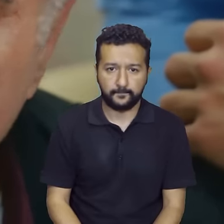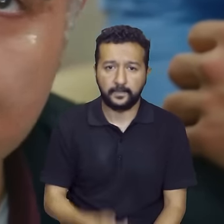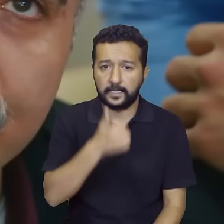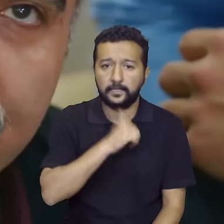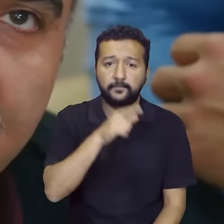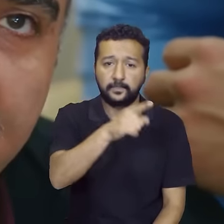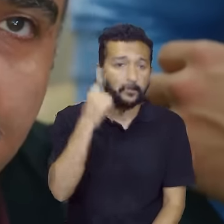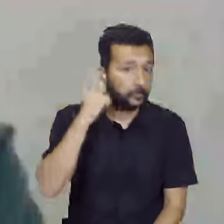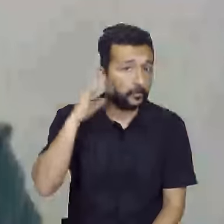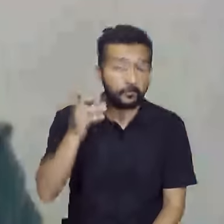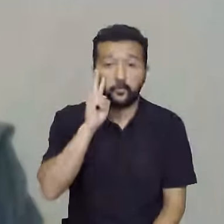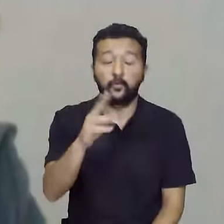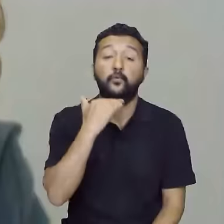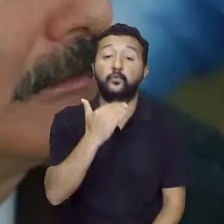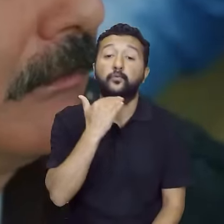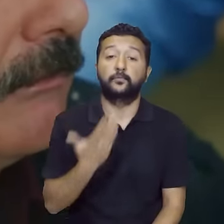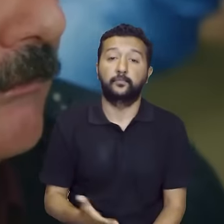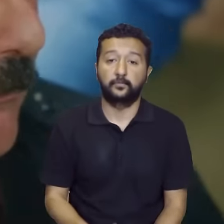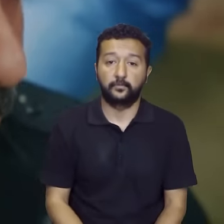Abi seni duyuyorum ama göremiyorum.